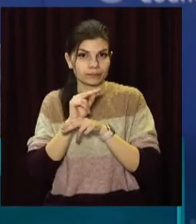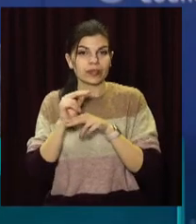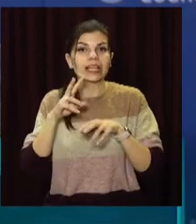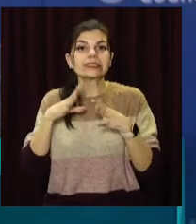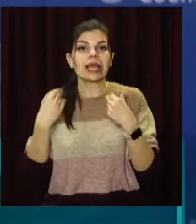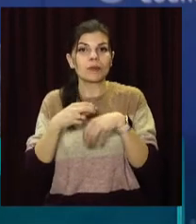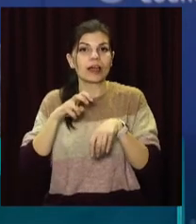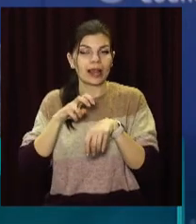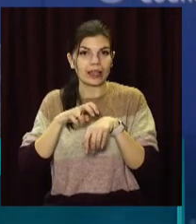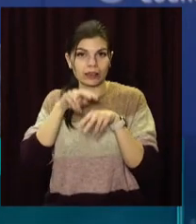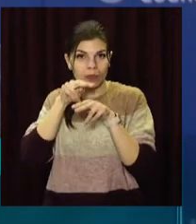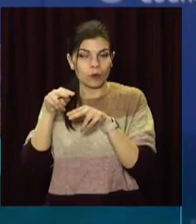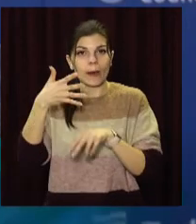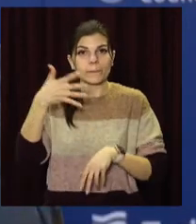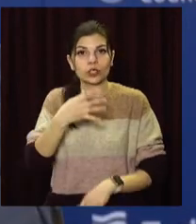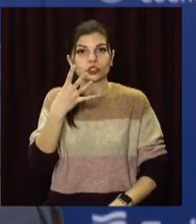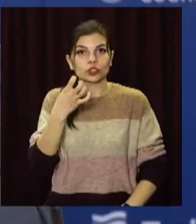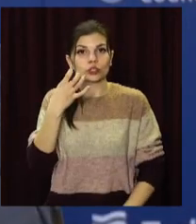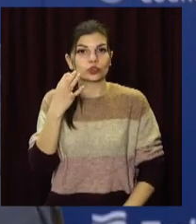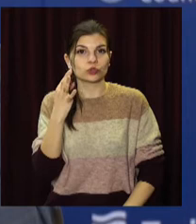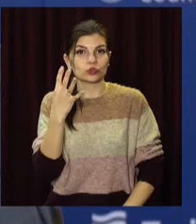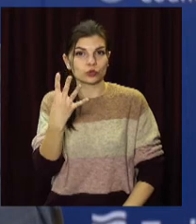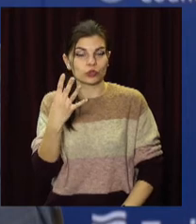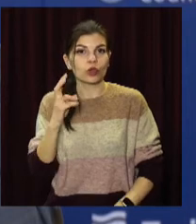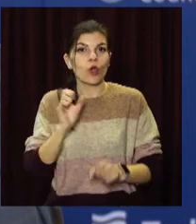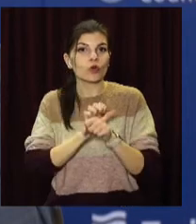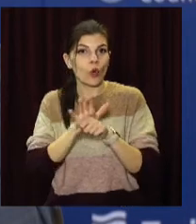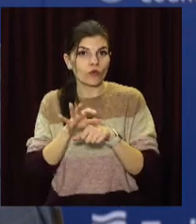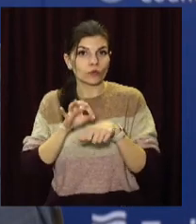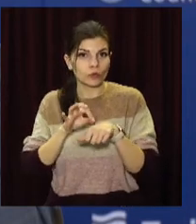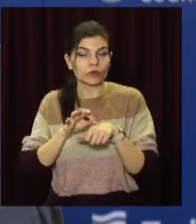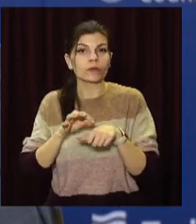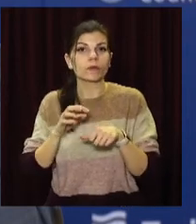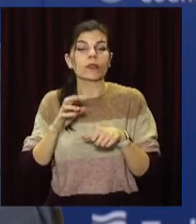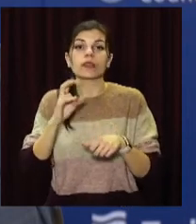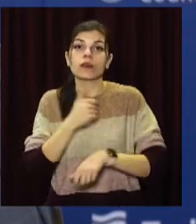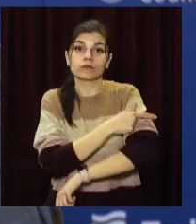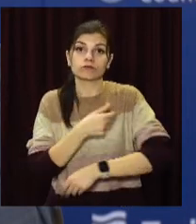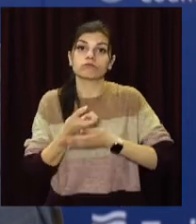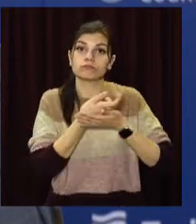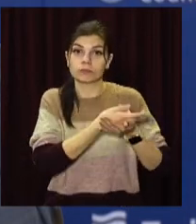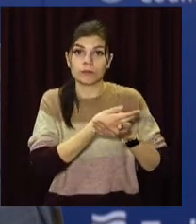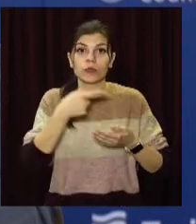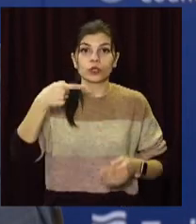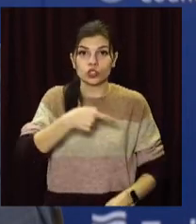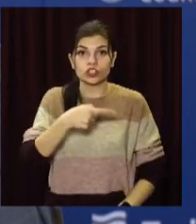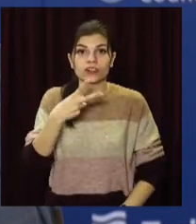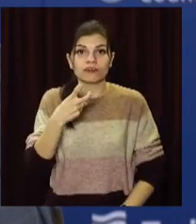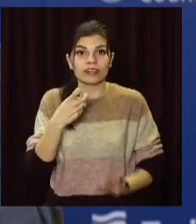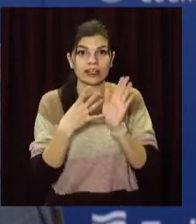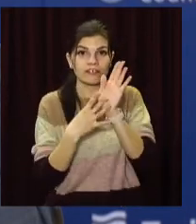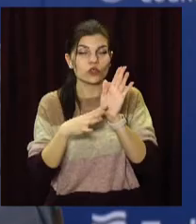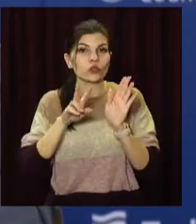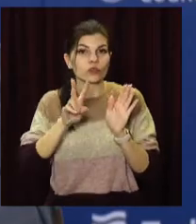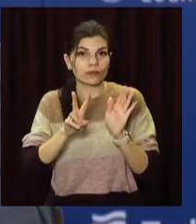сімейних лікарів знаходиться 5404 пацієнтів з COVID. На стаціонарному лікуванні –